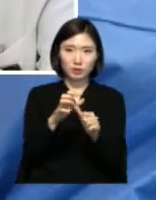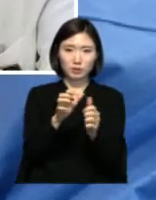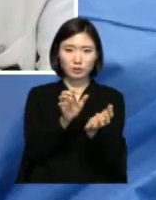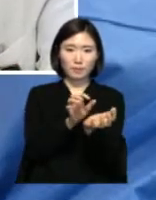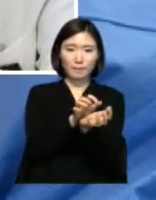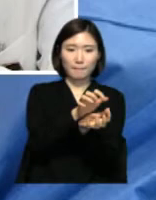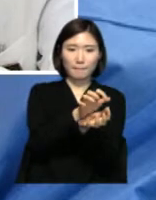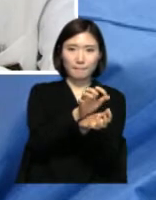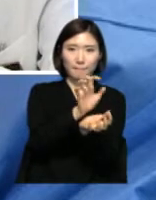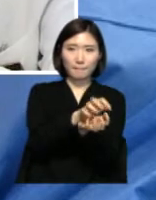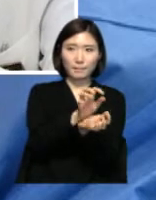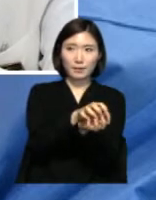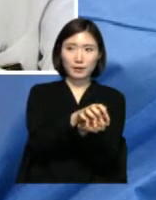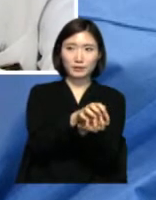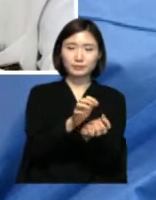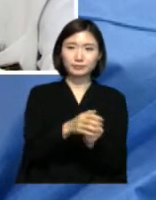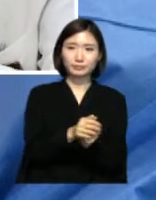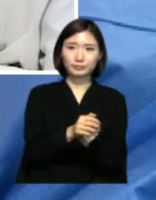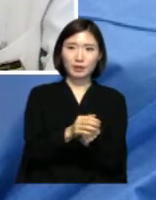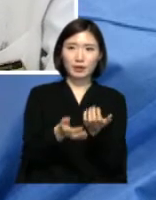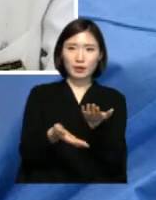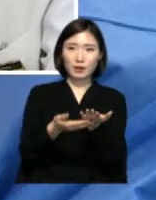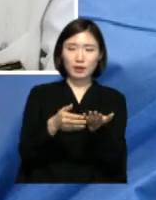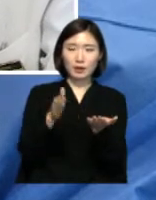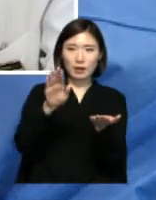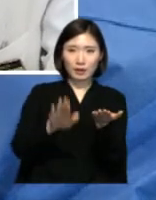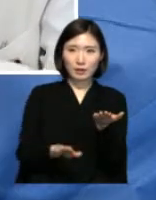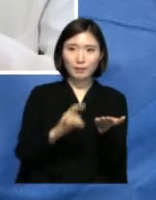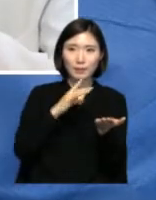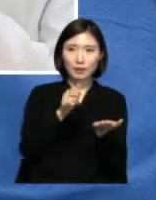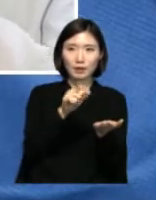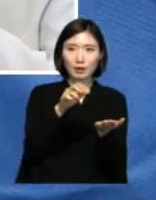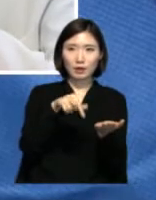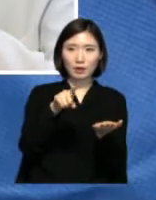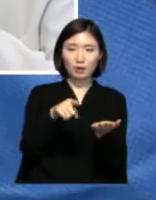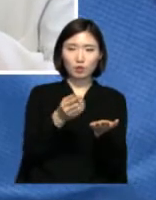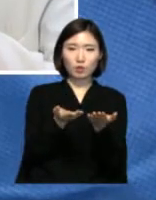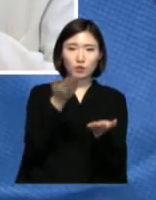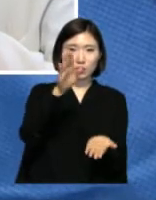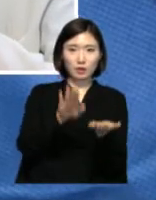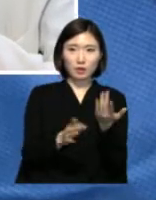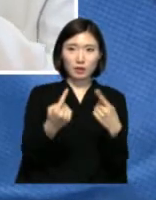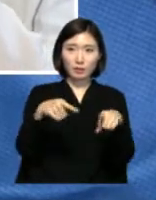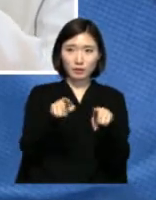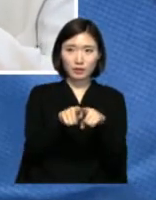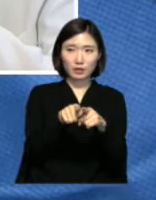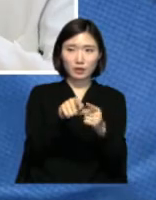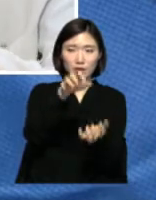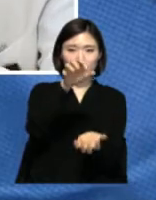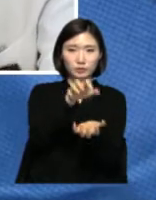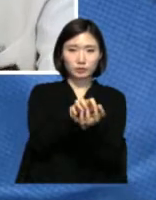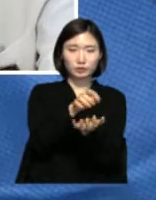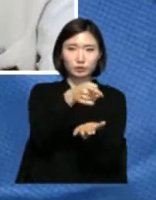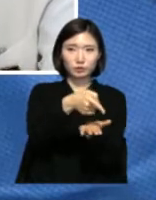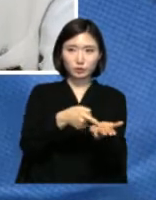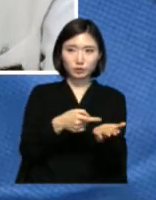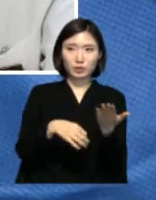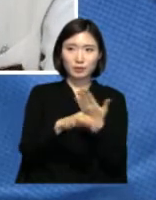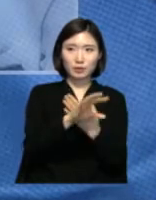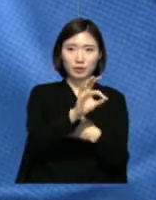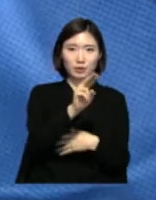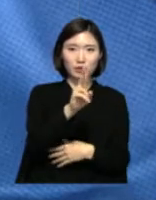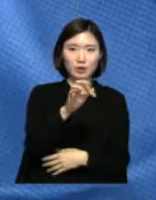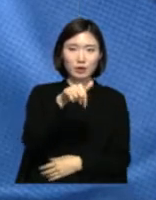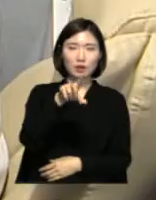되고요. 이제 그런 게 이제 아래턱만 하면 하악 수술이 되는 거고 위아래 턱을 같이 하면 이제 양악 수술이라고 표현할